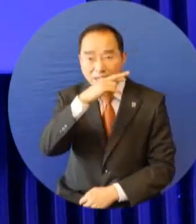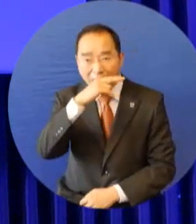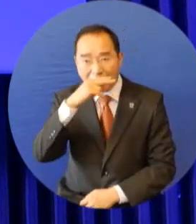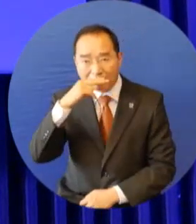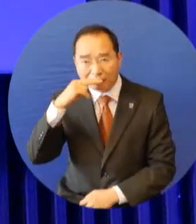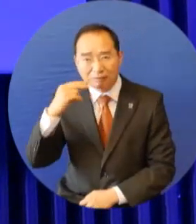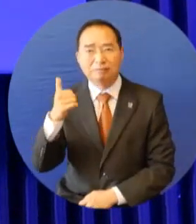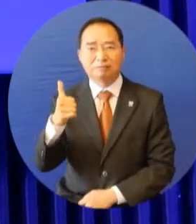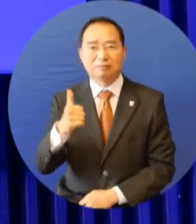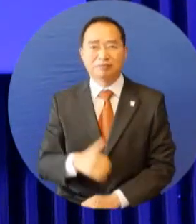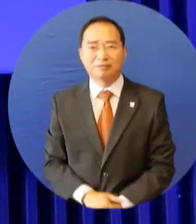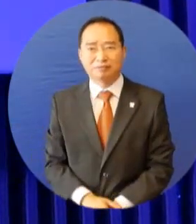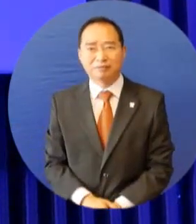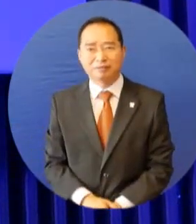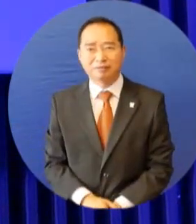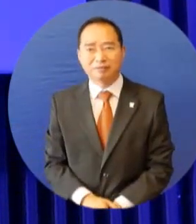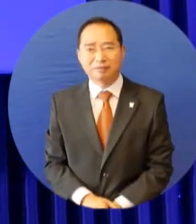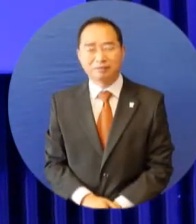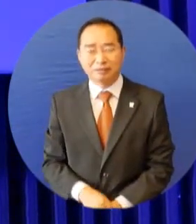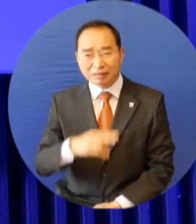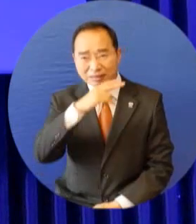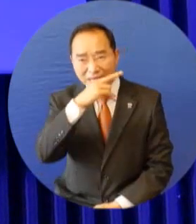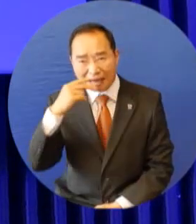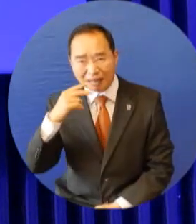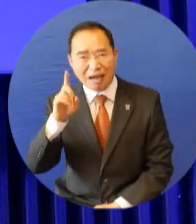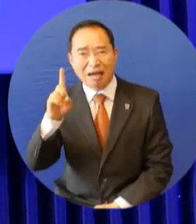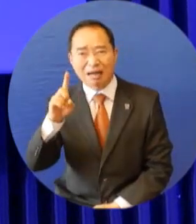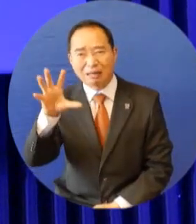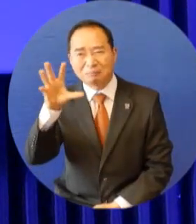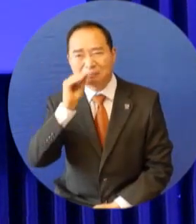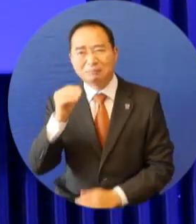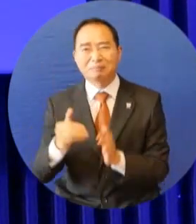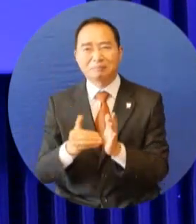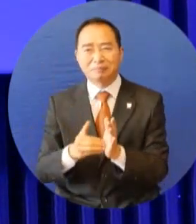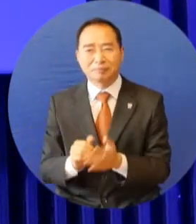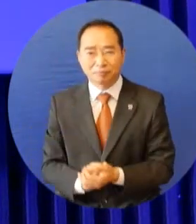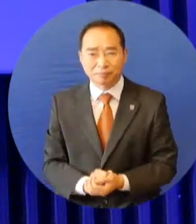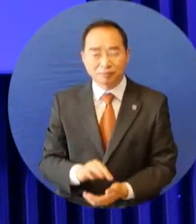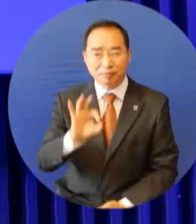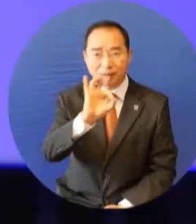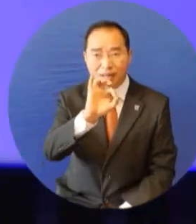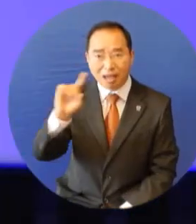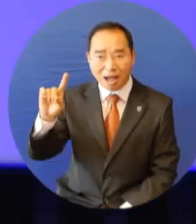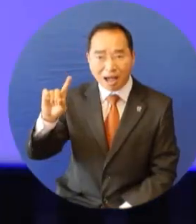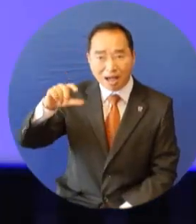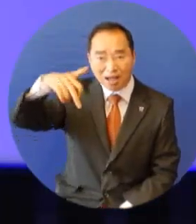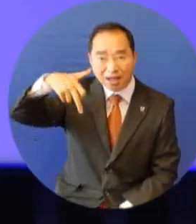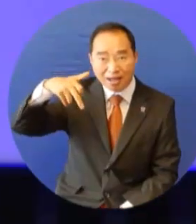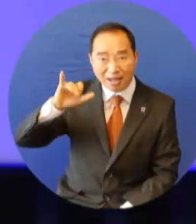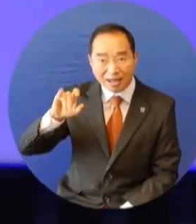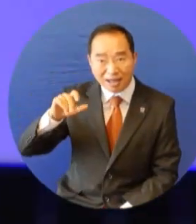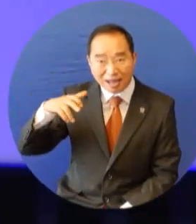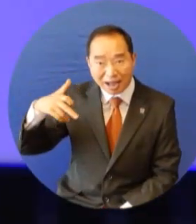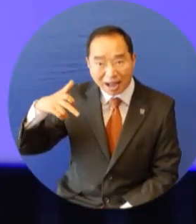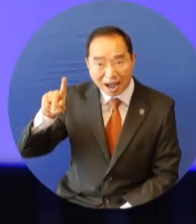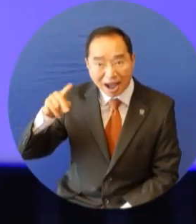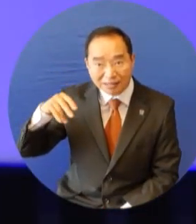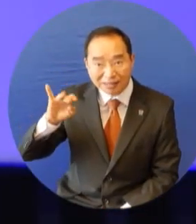근데 향기는 기가 막히잖아요. 예, 그것은 향기로 먹는 것이다. 근데 아카시아 꽃 같은